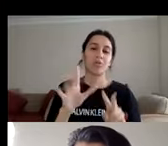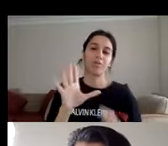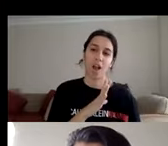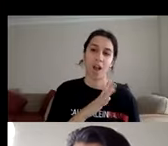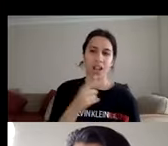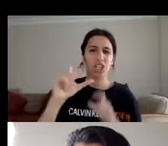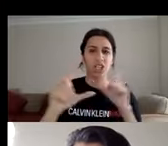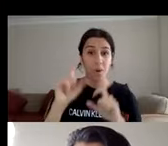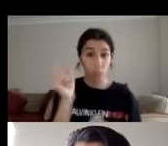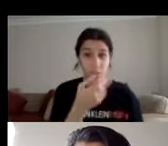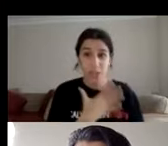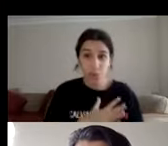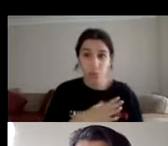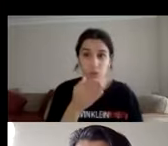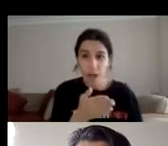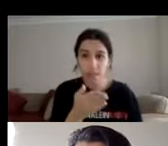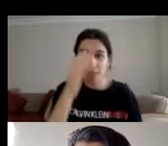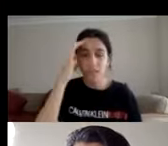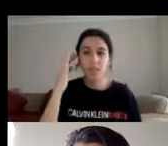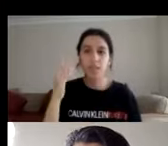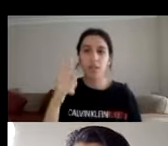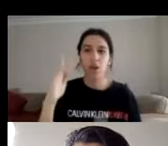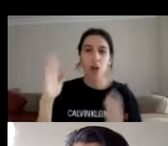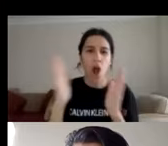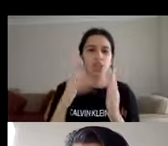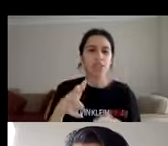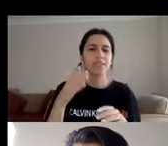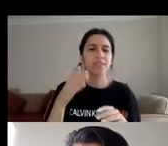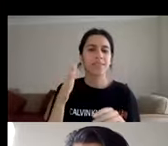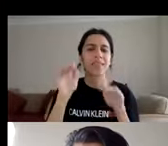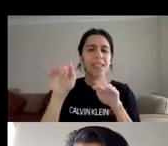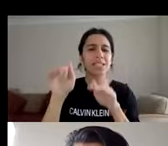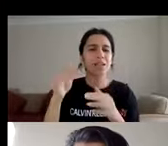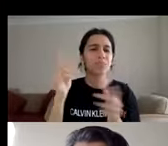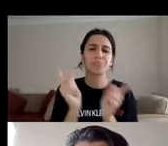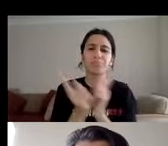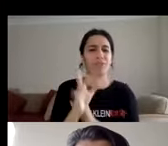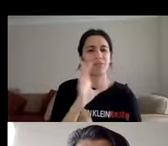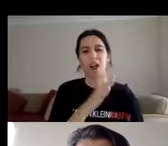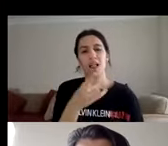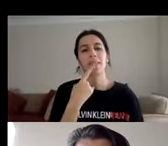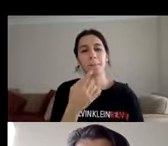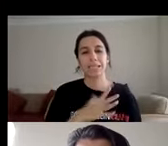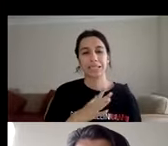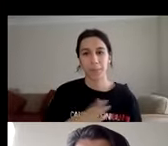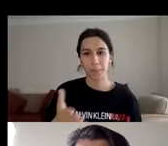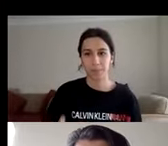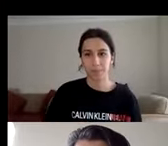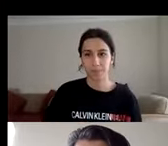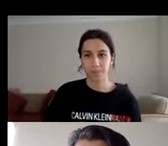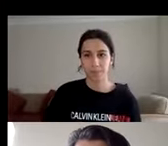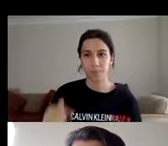istiyorsanız karşınızda buna destek sunacak kaynaklar var. Onu söylemeye çalışıyorum. Bugün